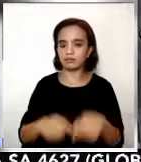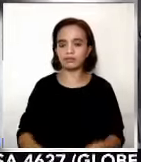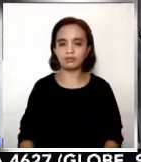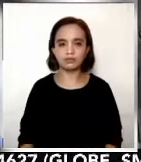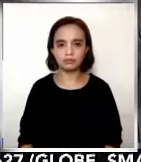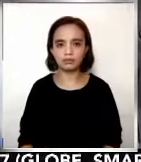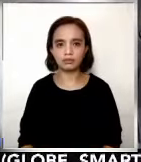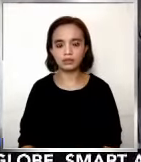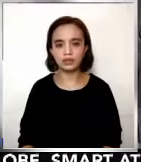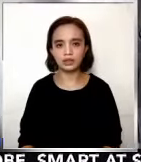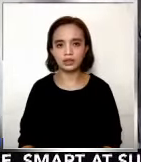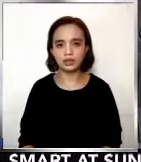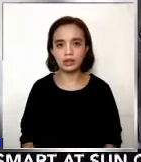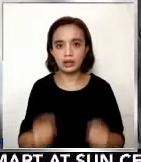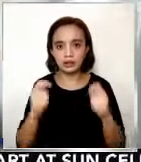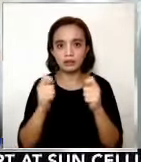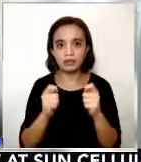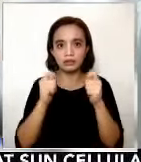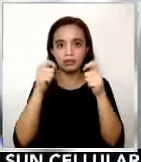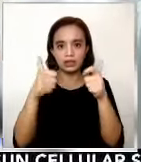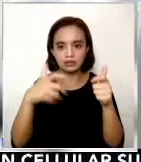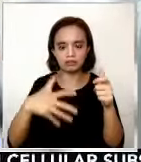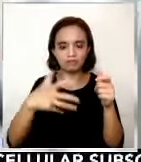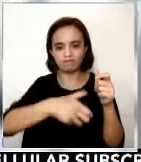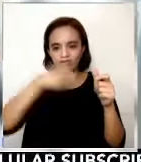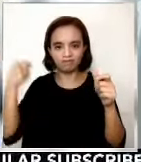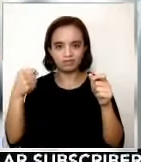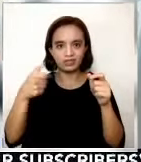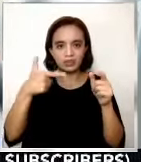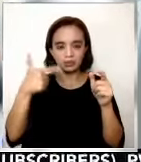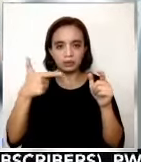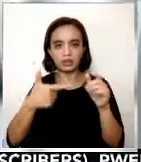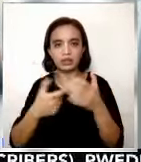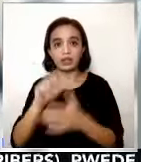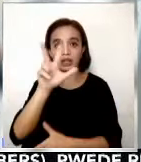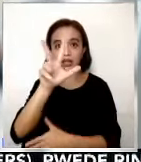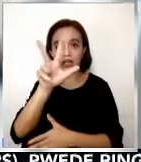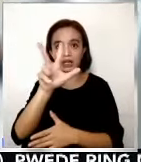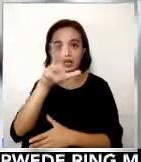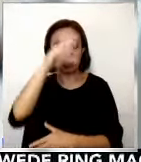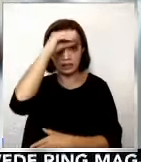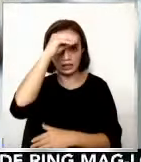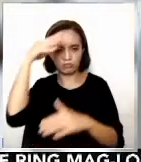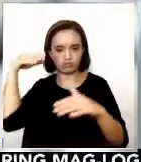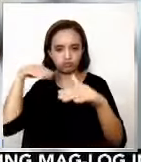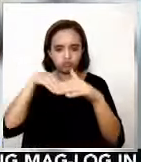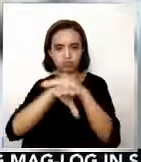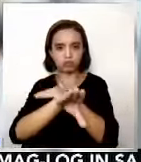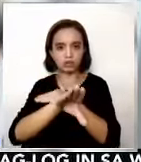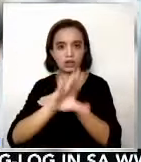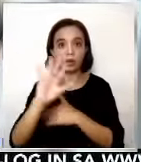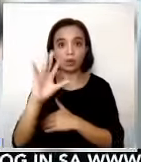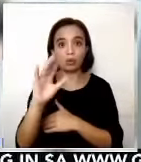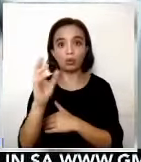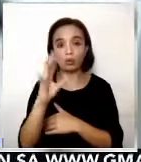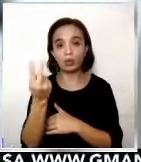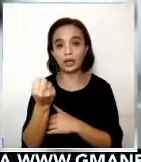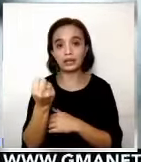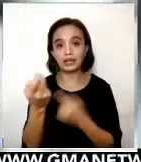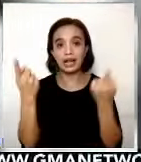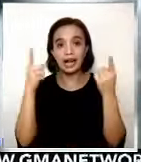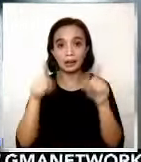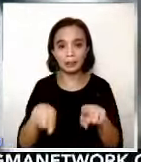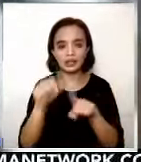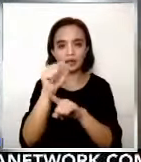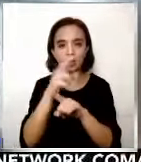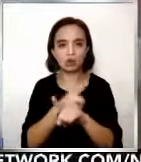Mabilis siyang naagawan ng baril, tsaka pumasok sa loob ang tatlong lalaki. Nangyari ito alas 3 ng madaling araw noong August 31 sa